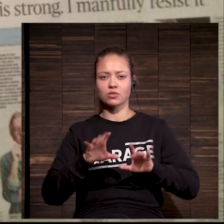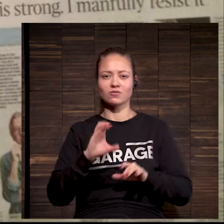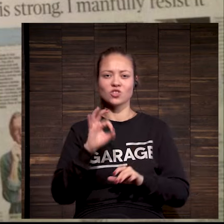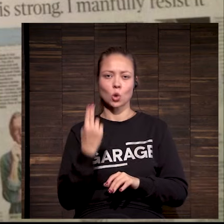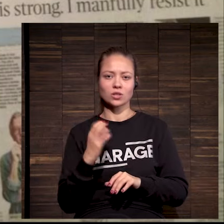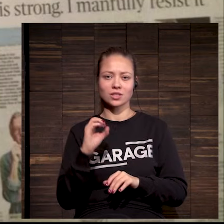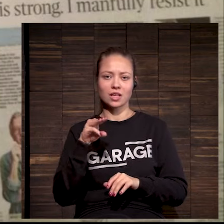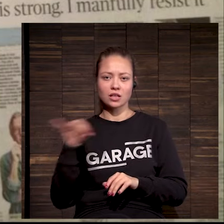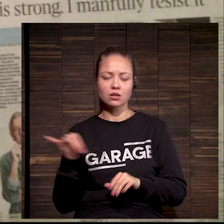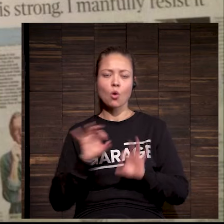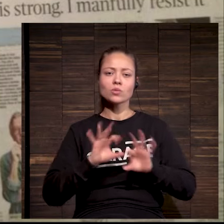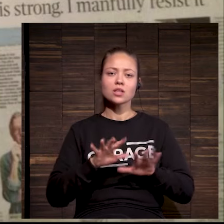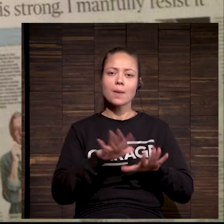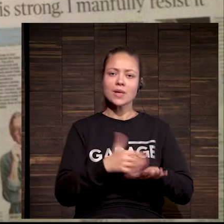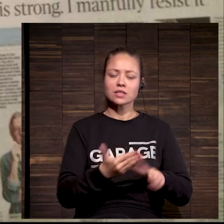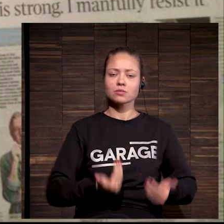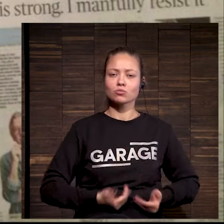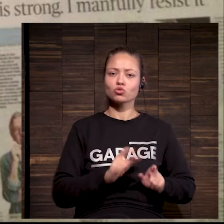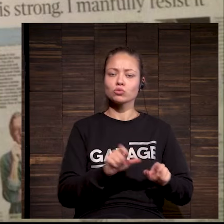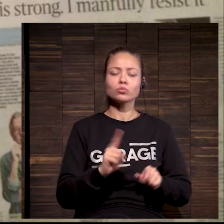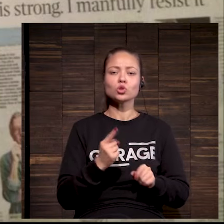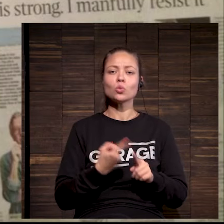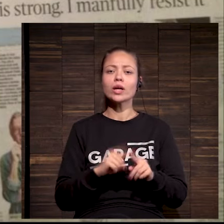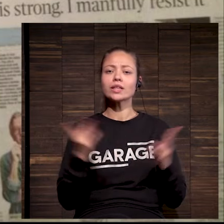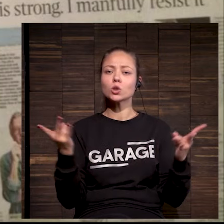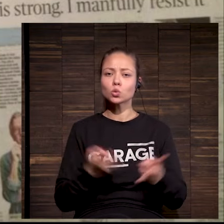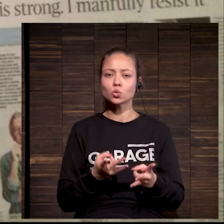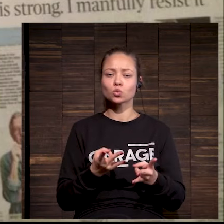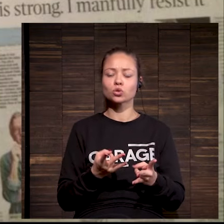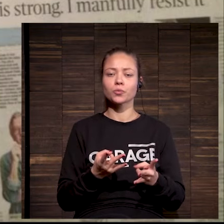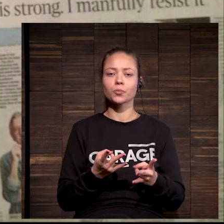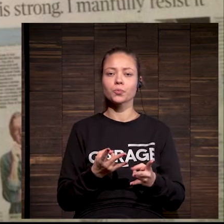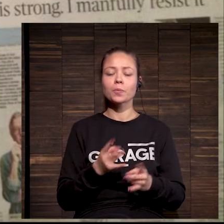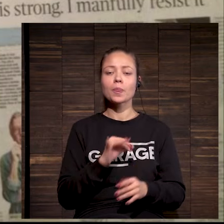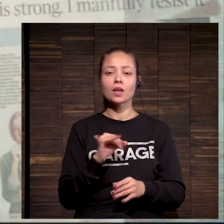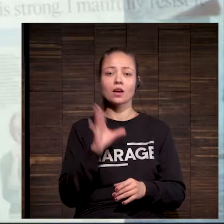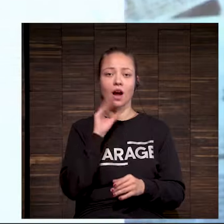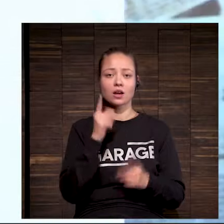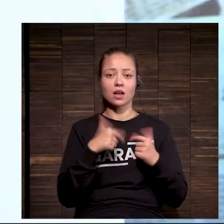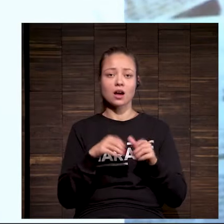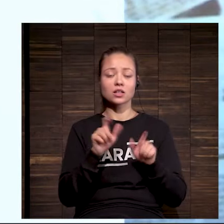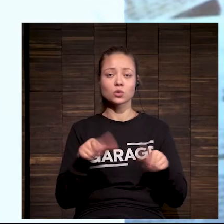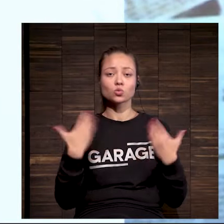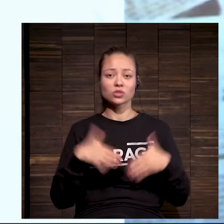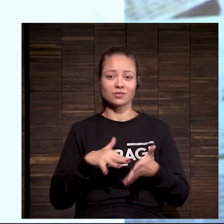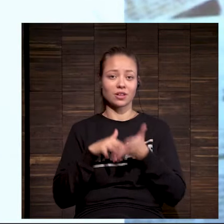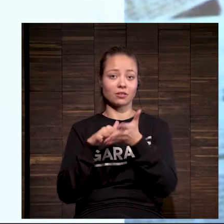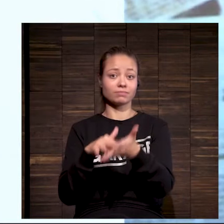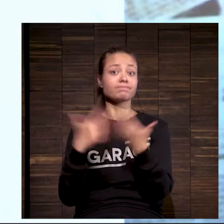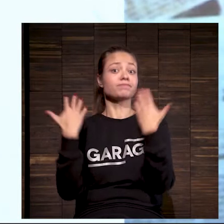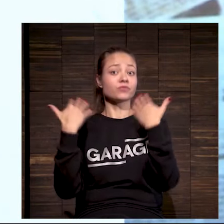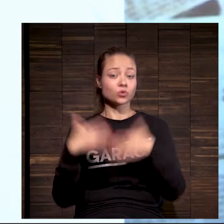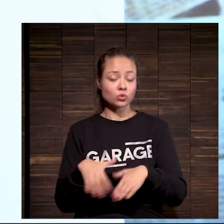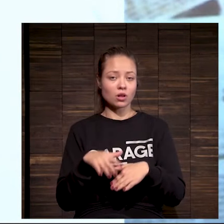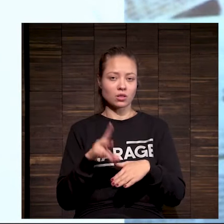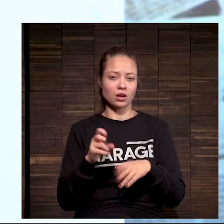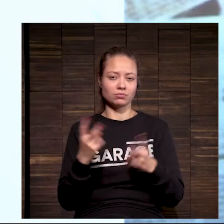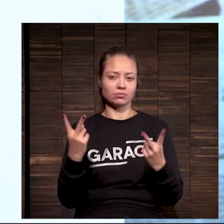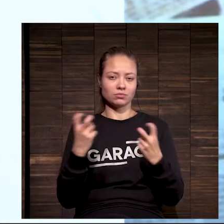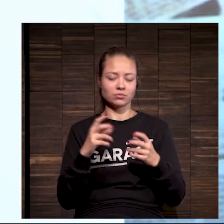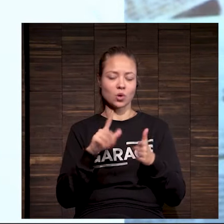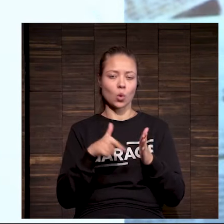местным жителям почему это нужно и когда организаторы уже подали заявку он название города культура